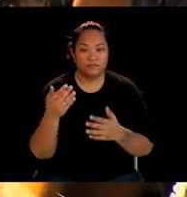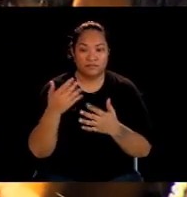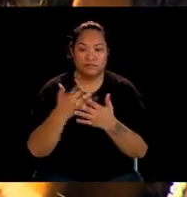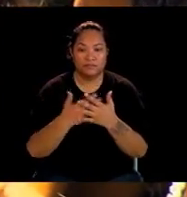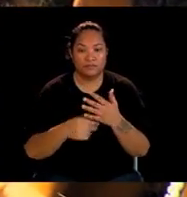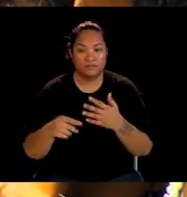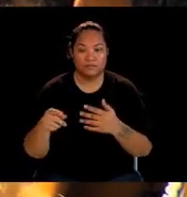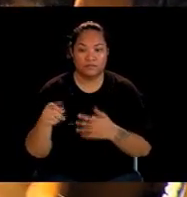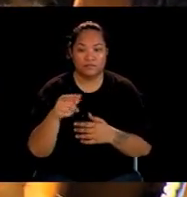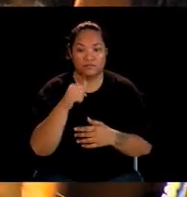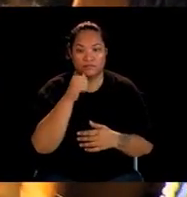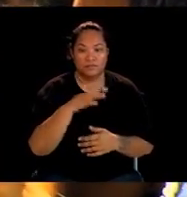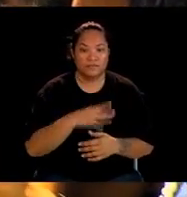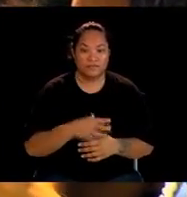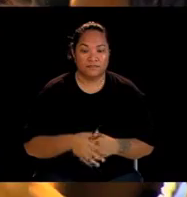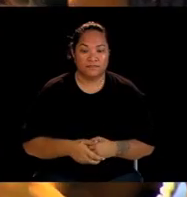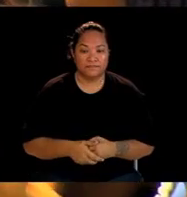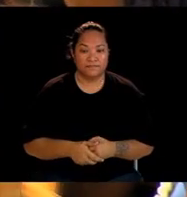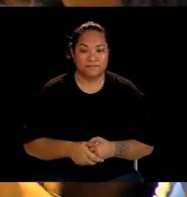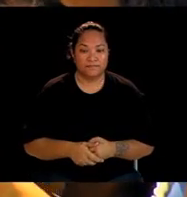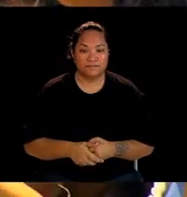haga ifamalawan.